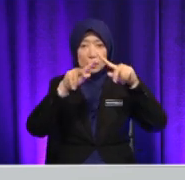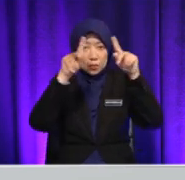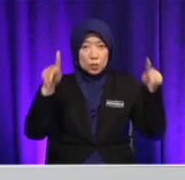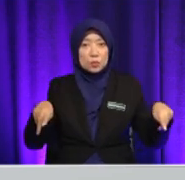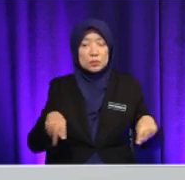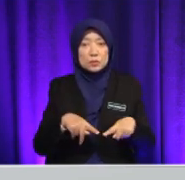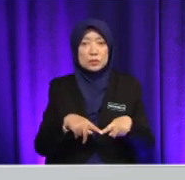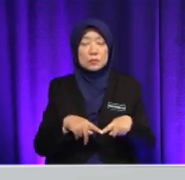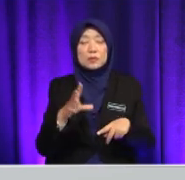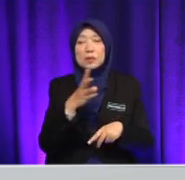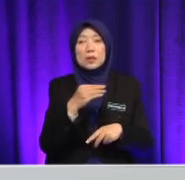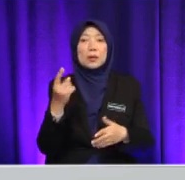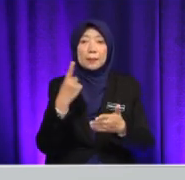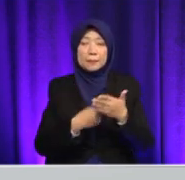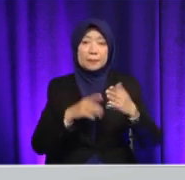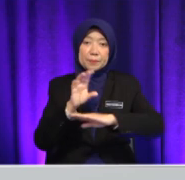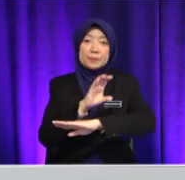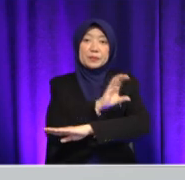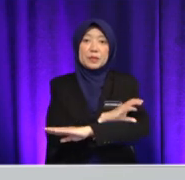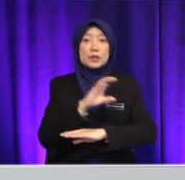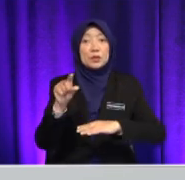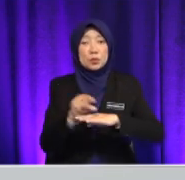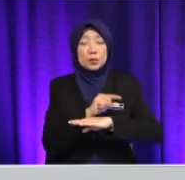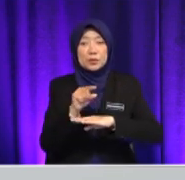yang digunakan untuk proses kerja